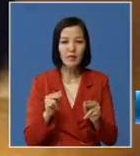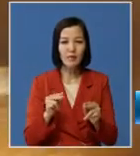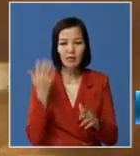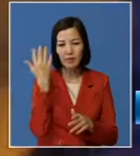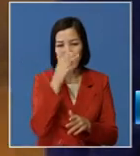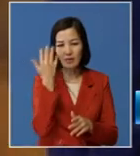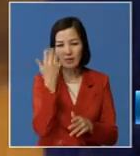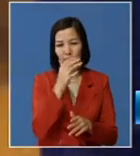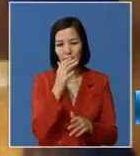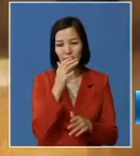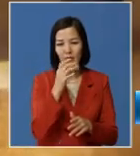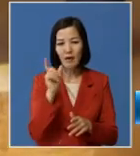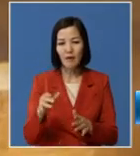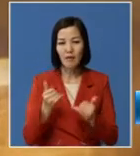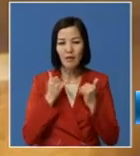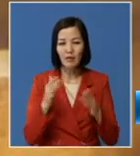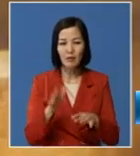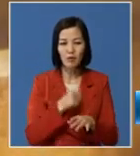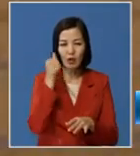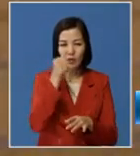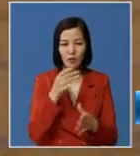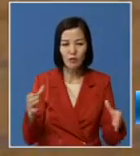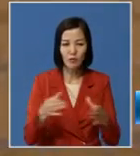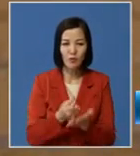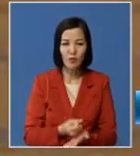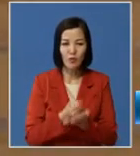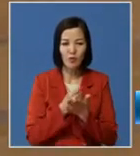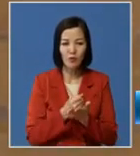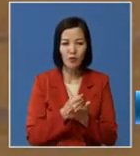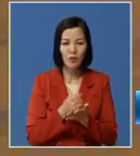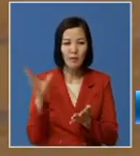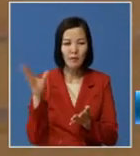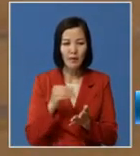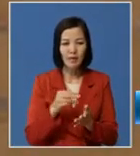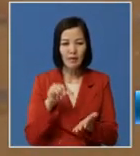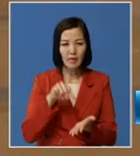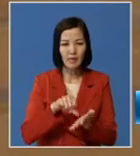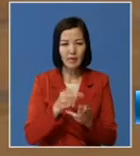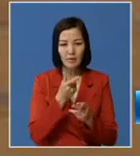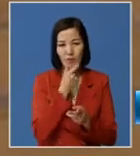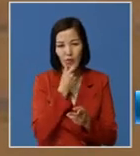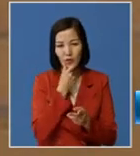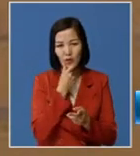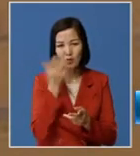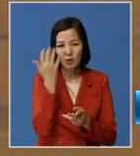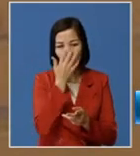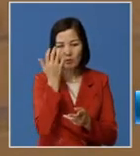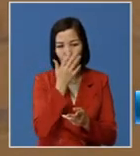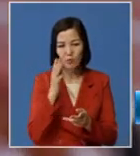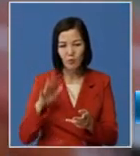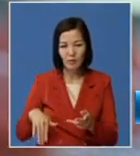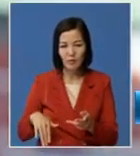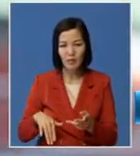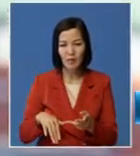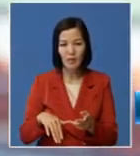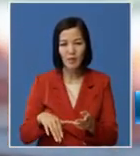Висенте Наварроға арналған. Ол ұзақ жыл ұжымға қолдау білдіріп, бірде-бір ойынын қалт жібермепті. Алайда кейін көзі көрмей қалған. Соған қарамастан